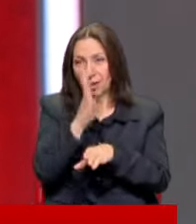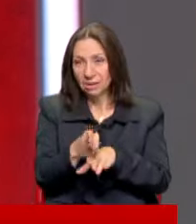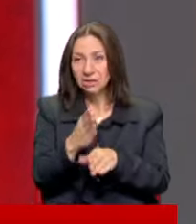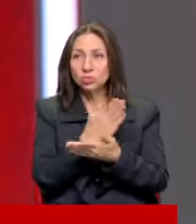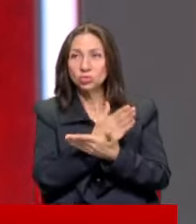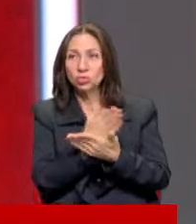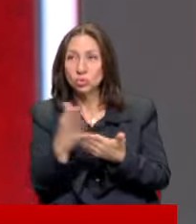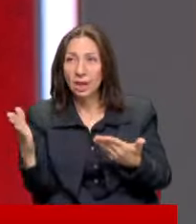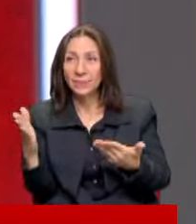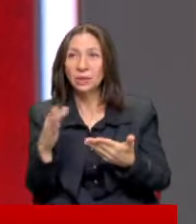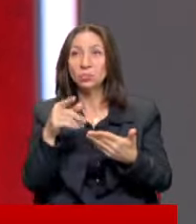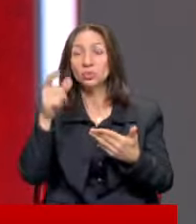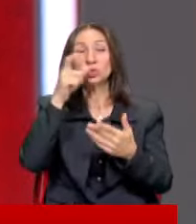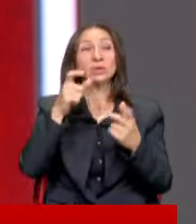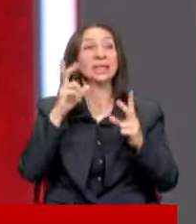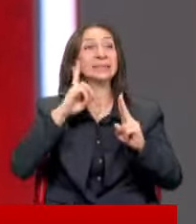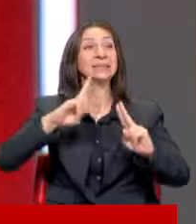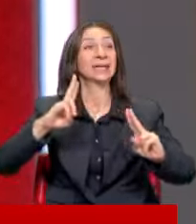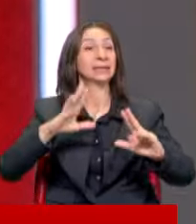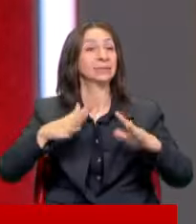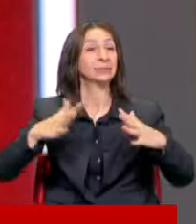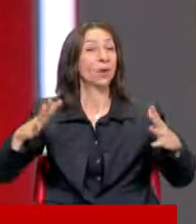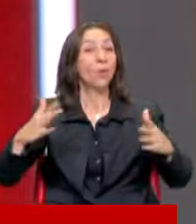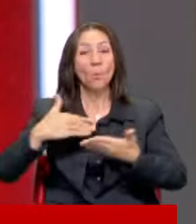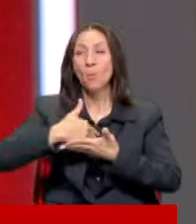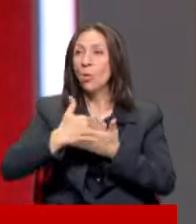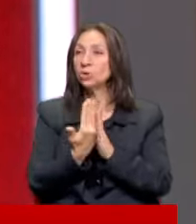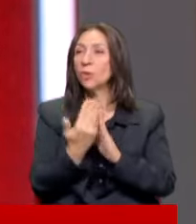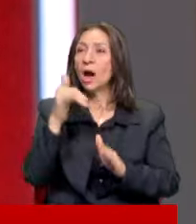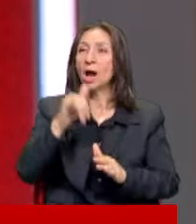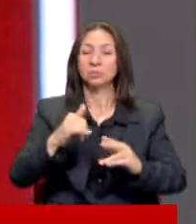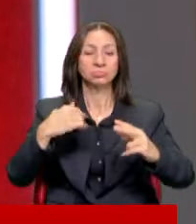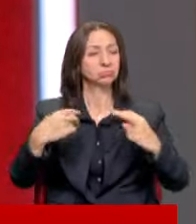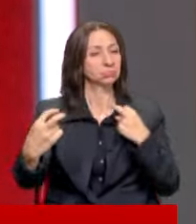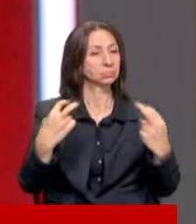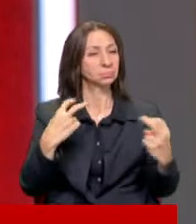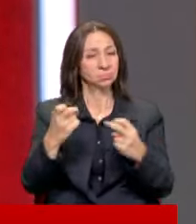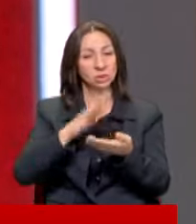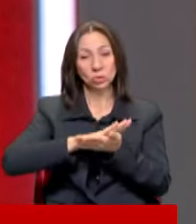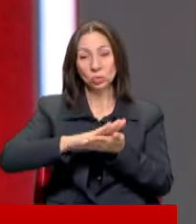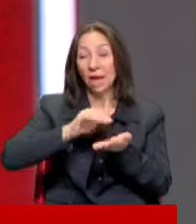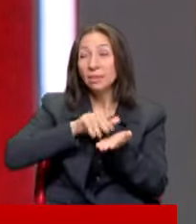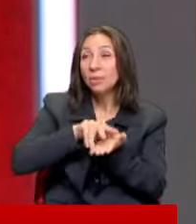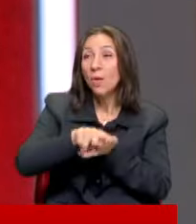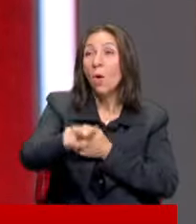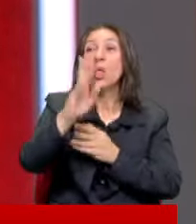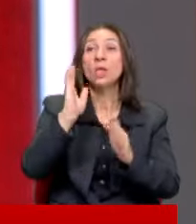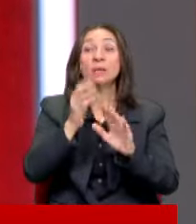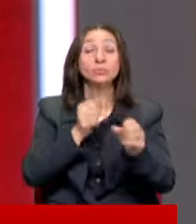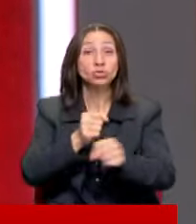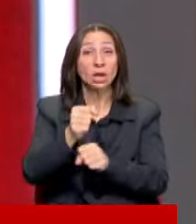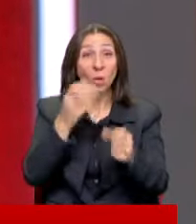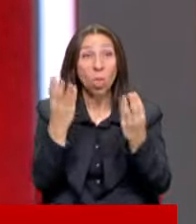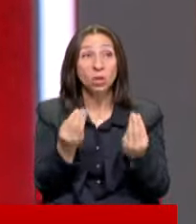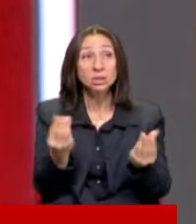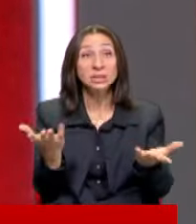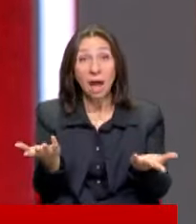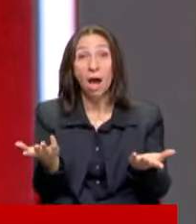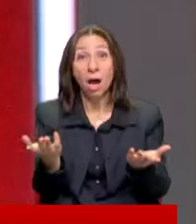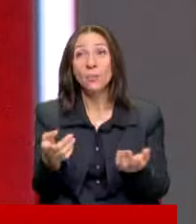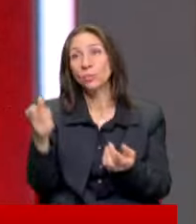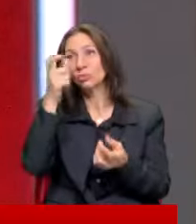Sürdürülebilir Bu ülkenin zenginliğinden bölüşümü hakça alabilen bir düzen için bu mücadele yapılabiliyorsa Eee